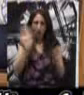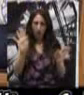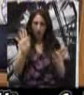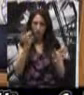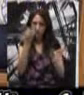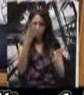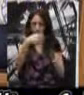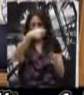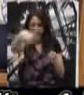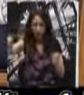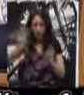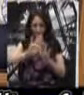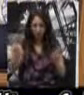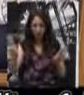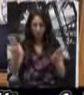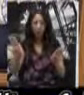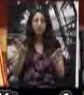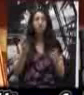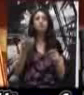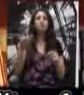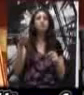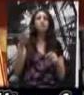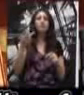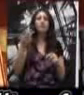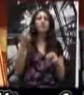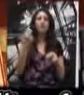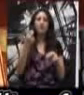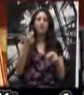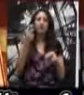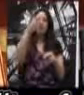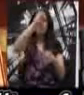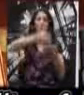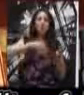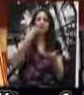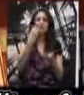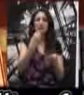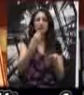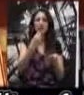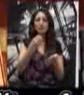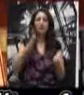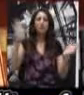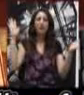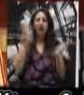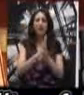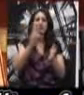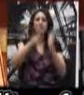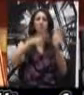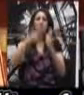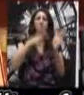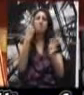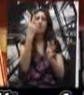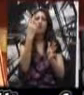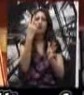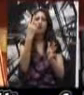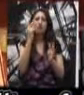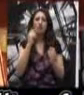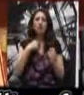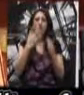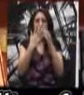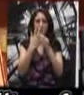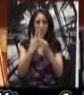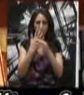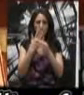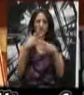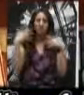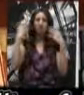اللي هم ايه المفروض ان هم يدفعوهم يعني. دفعوهم ووقفنا عند الايه نص الثاني عشان العربيه عملت حادثتين ورا بعض، وجوزي